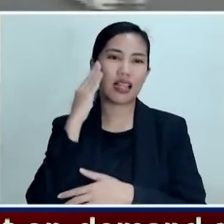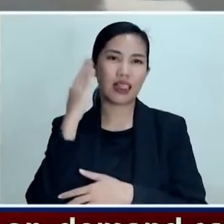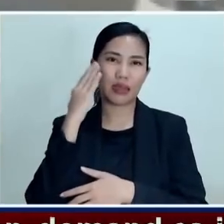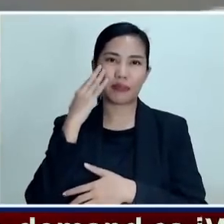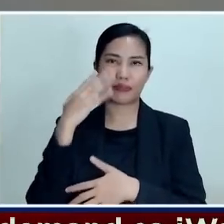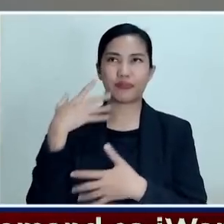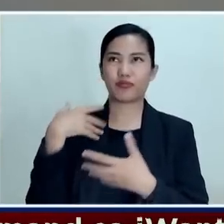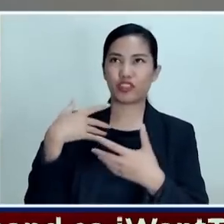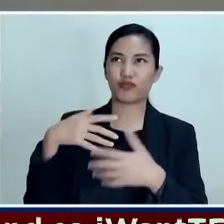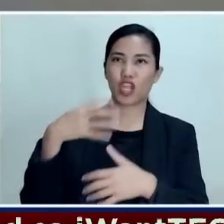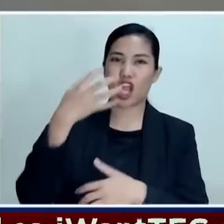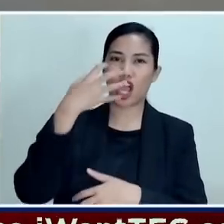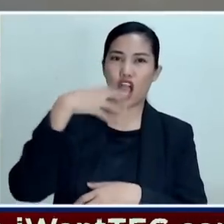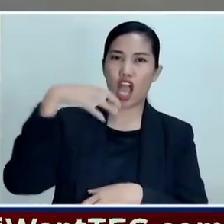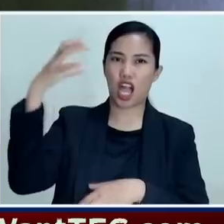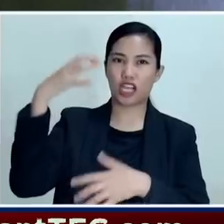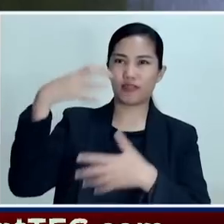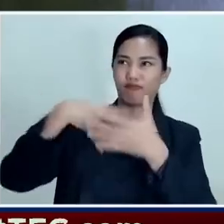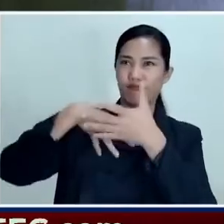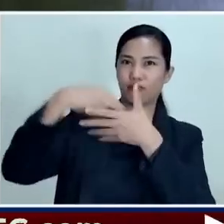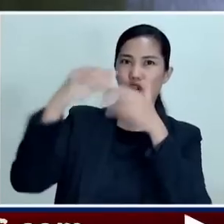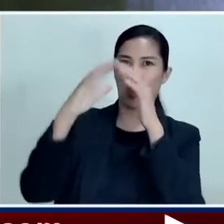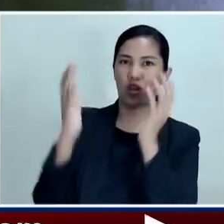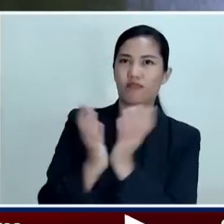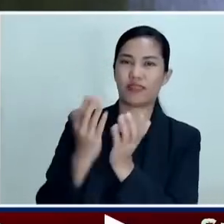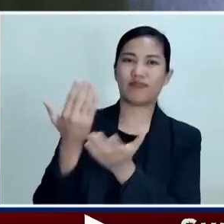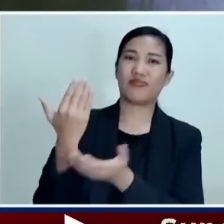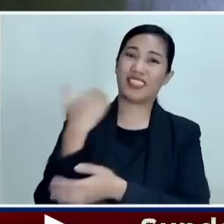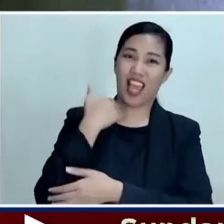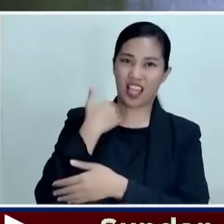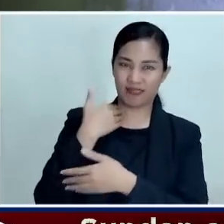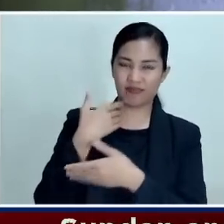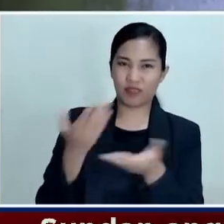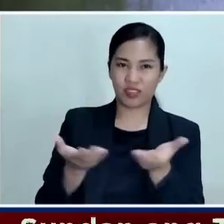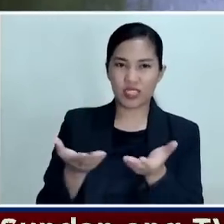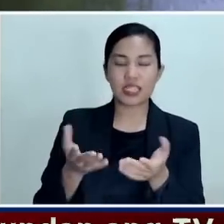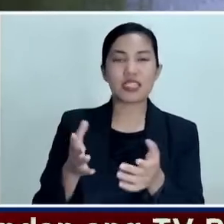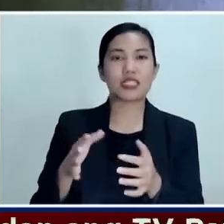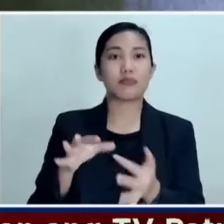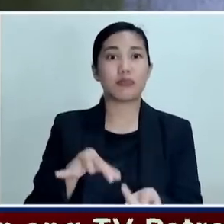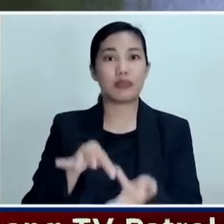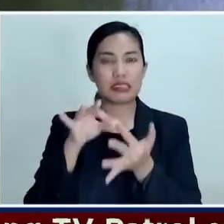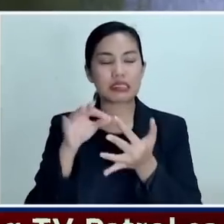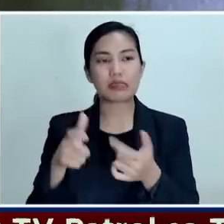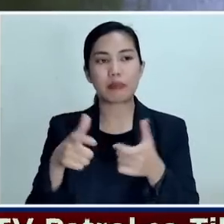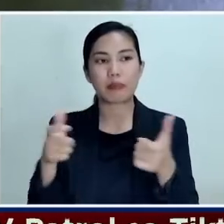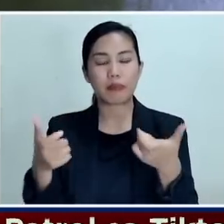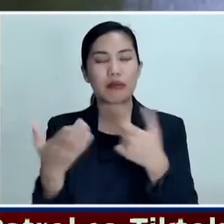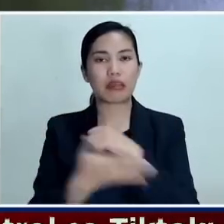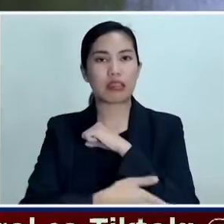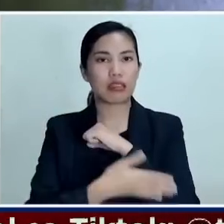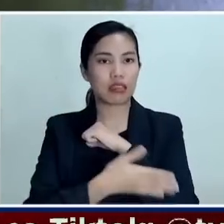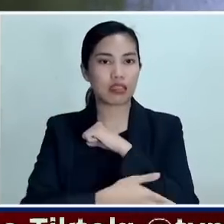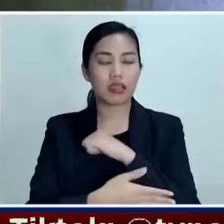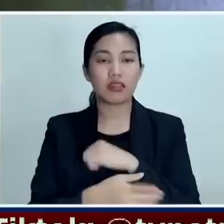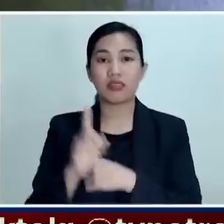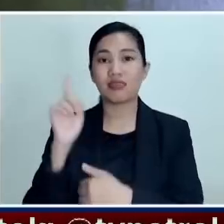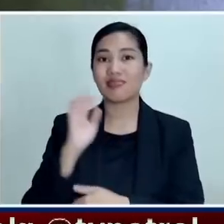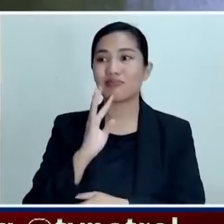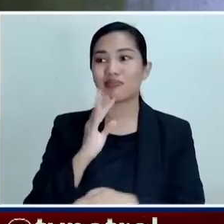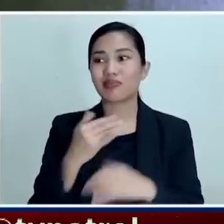malalaking bansa. Ngayon pa nga lang nararamdaman na natin ang hilo at sakit sa ulo sa ganitong init pa